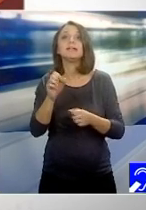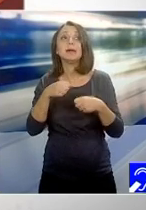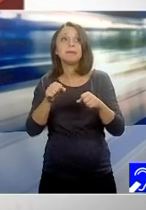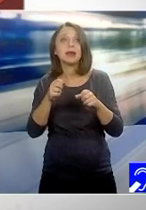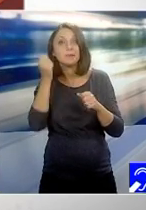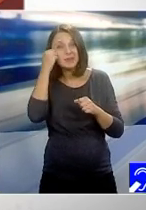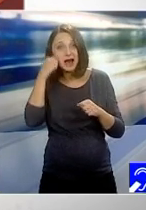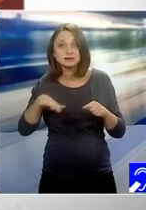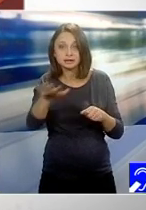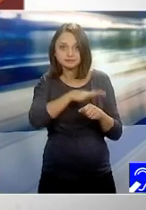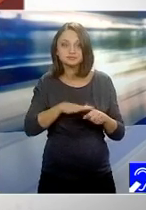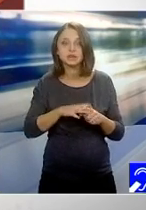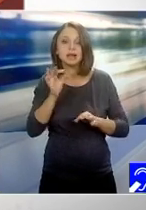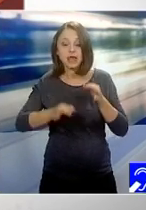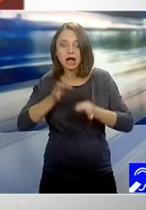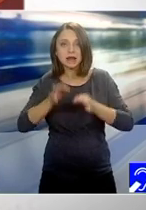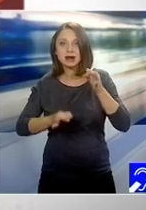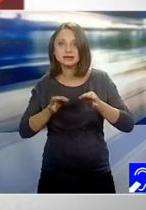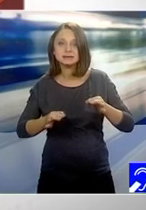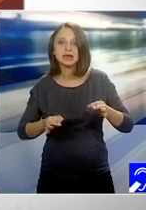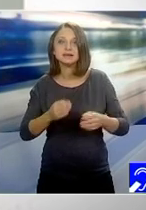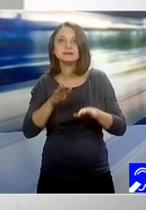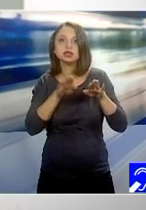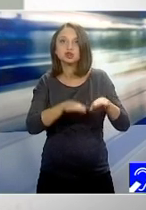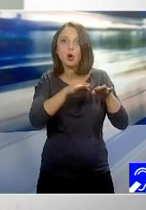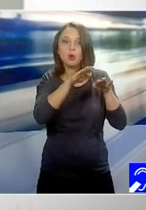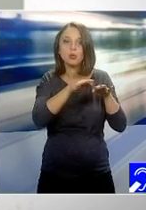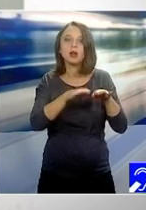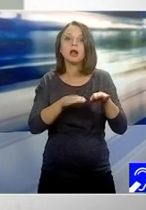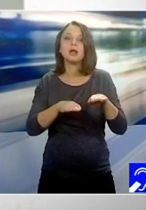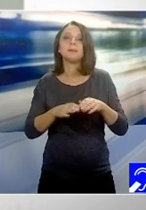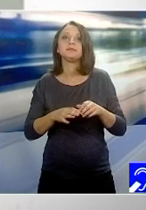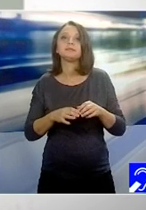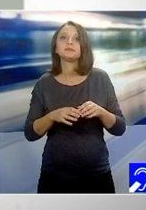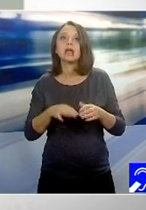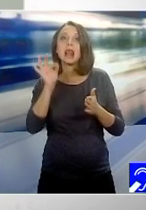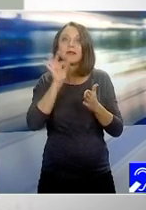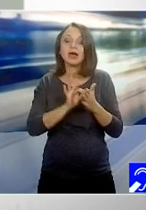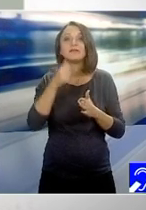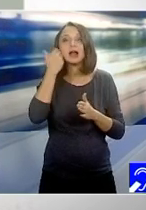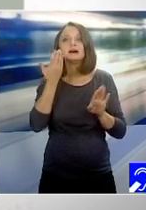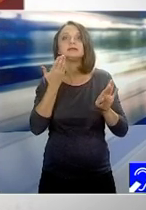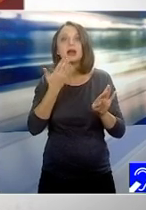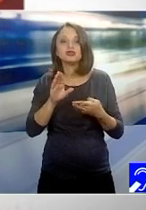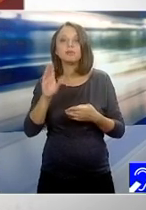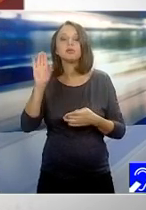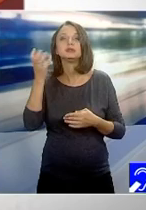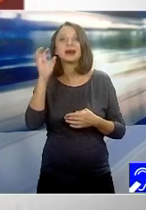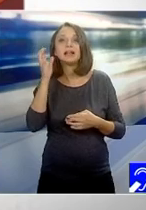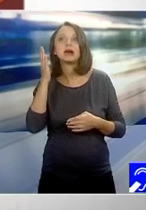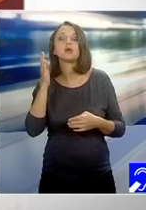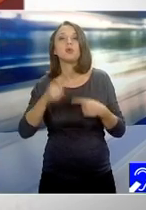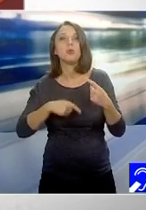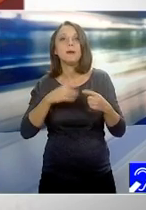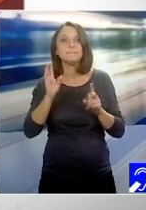stocul, eu vă spun, analizând din suma stocurile operatorilor economici, la data intrării în vigoare a radului pădurilor s-au înjumătățit.